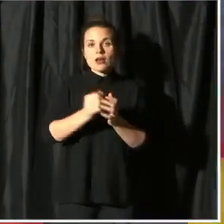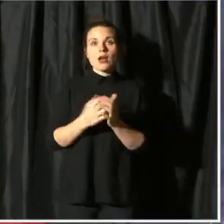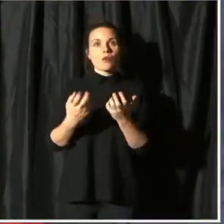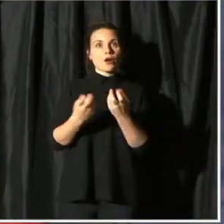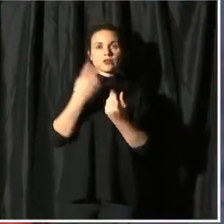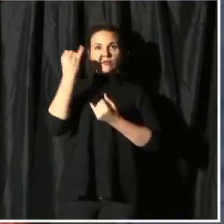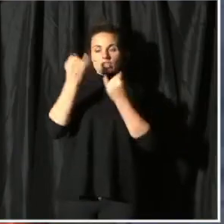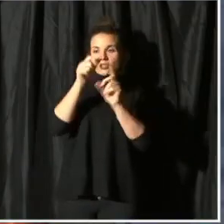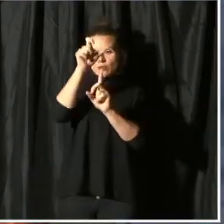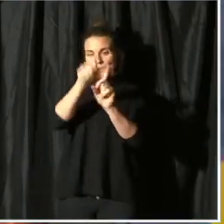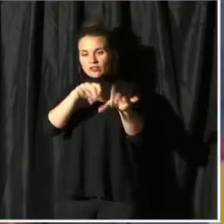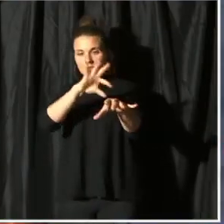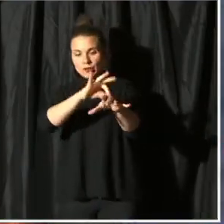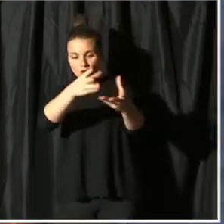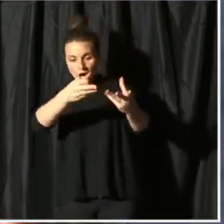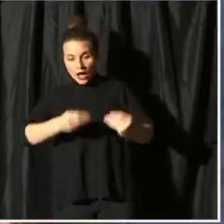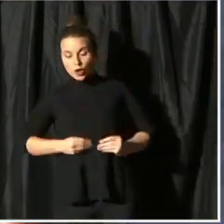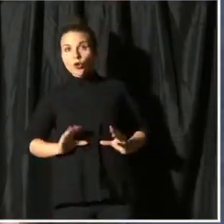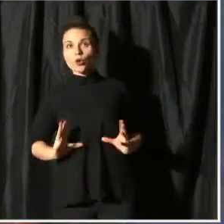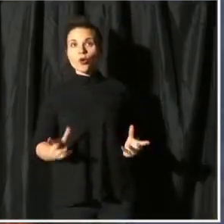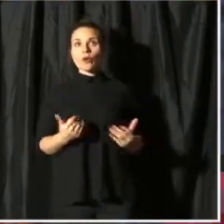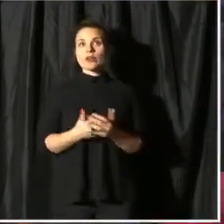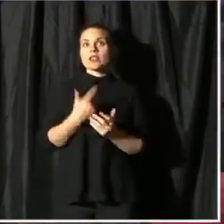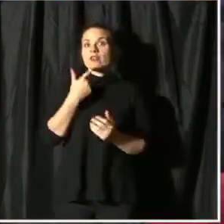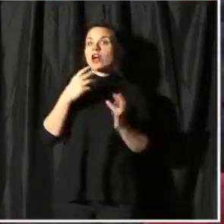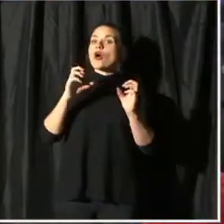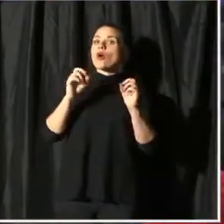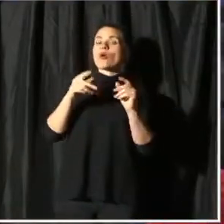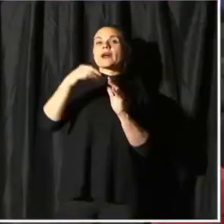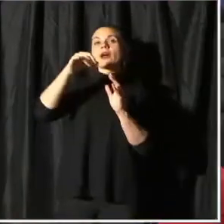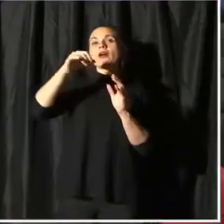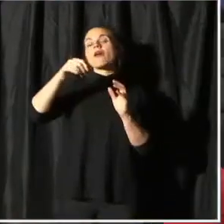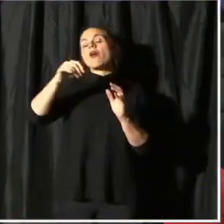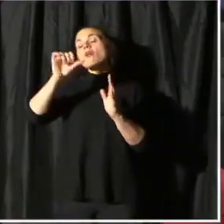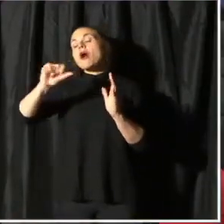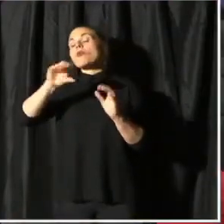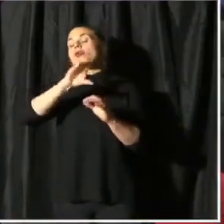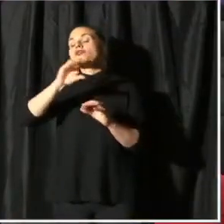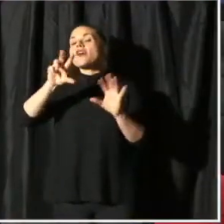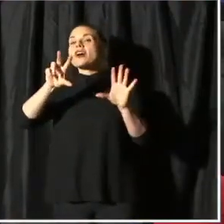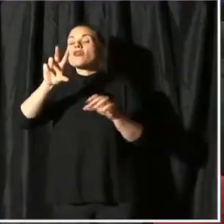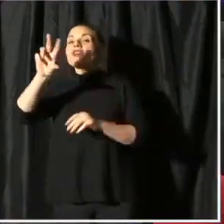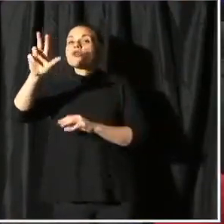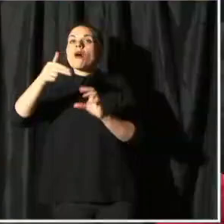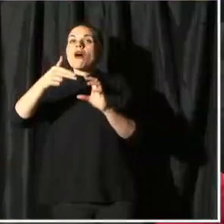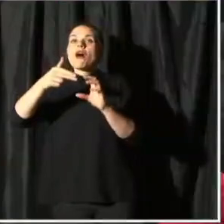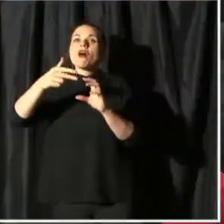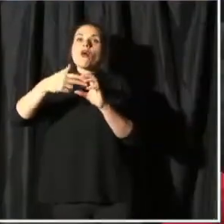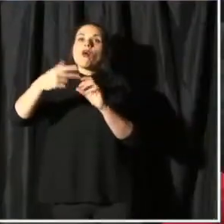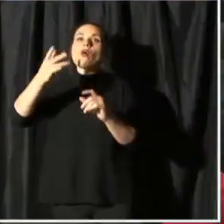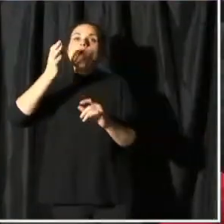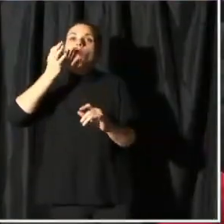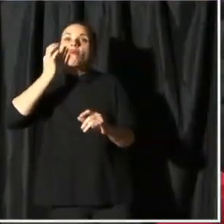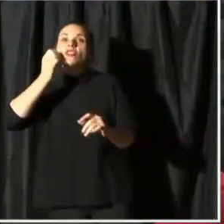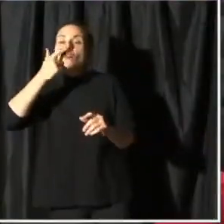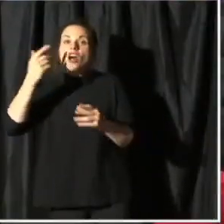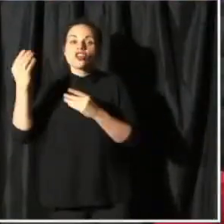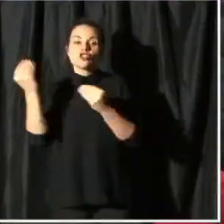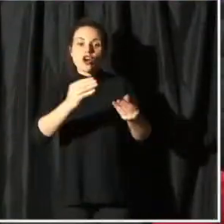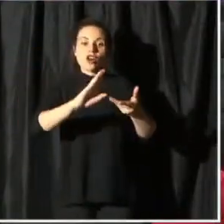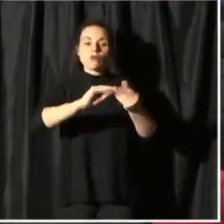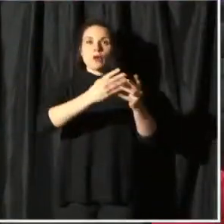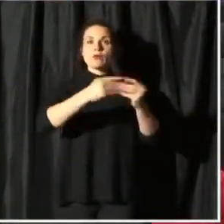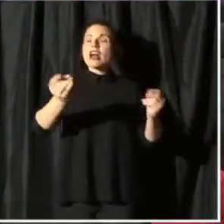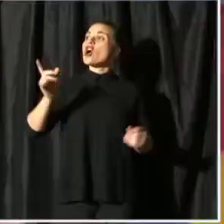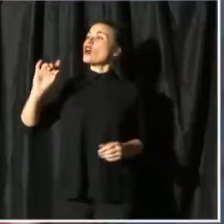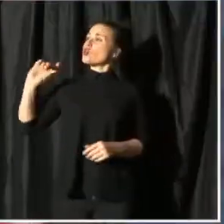les patients et ça c'est pas les 183 euros et quelques petit truc en plus qui vont régler que tout le